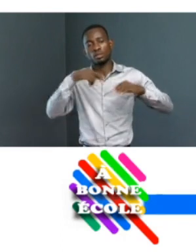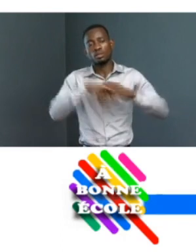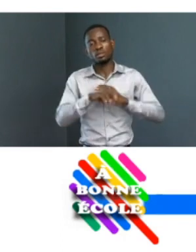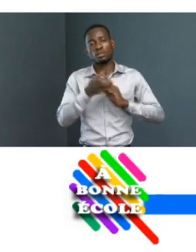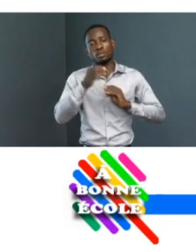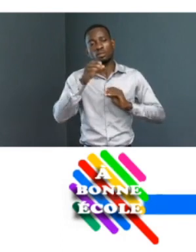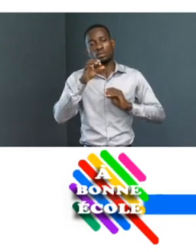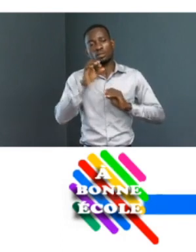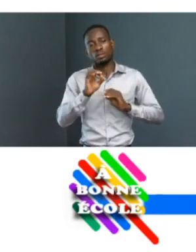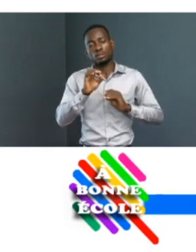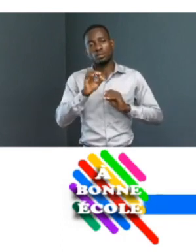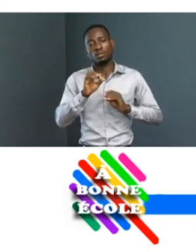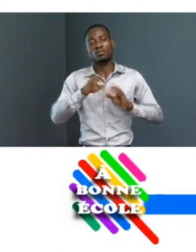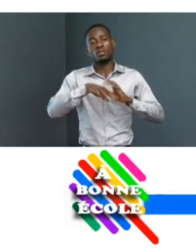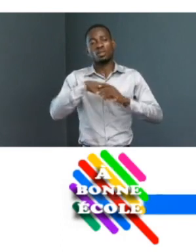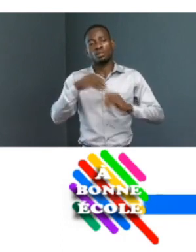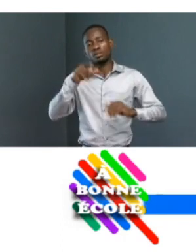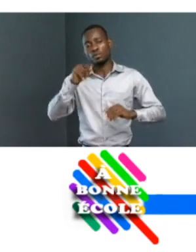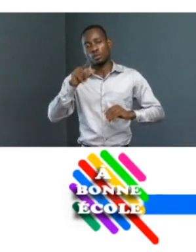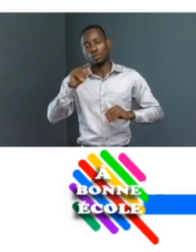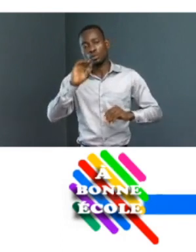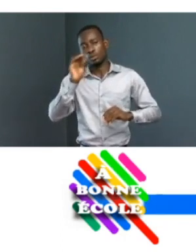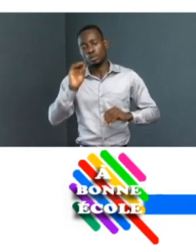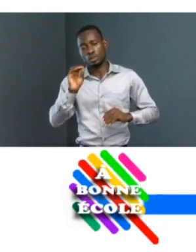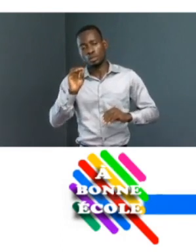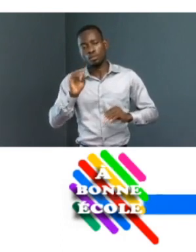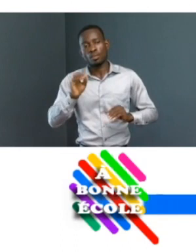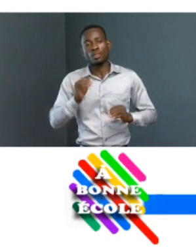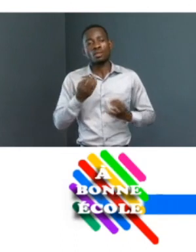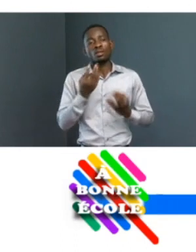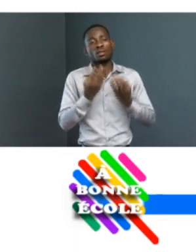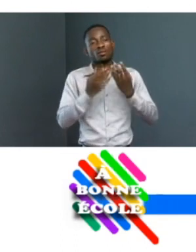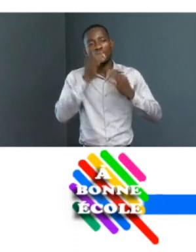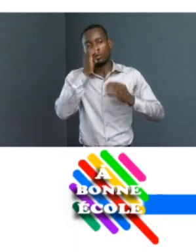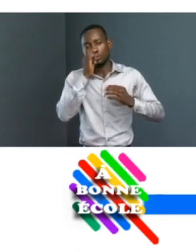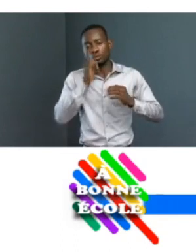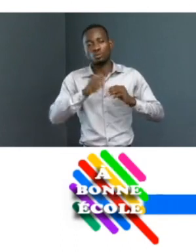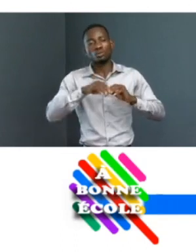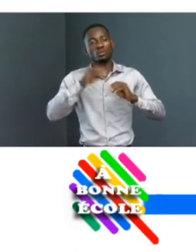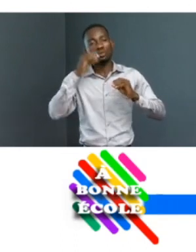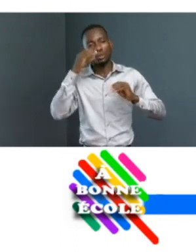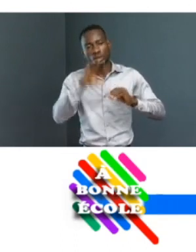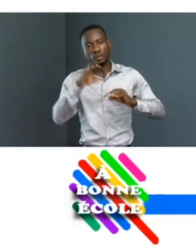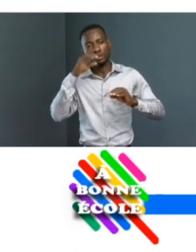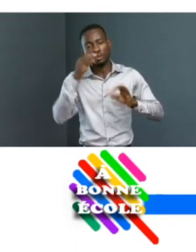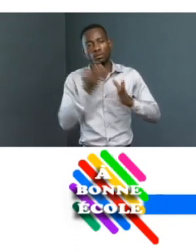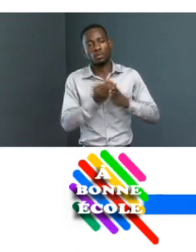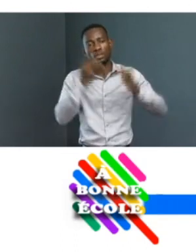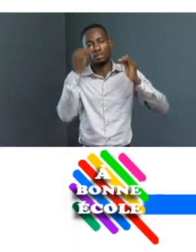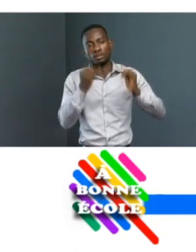et à la sortie de 21 degrés Celsius. La vapeur d'eau rejetée par l'individu est